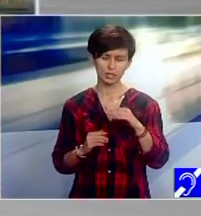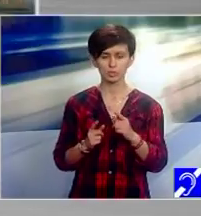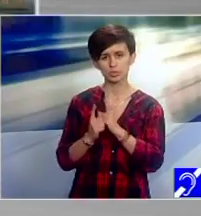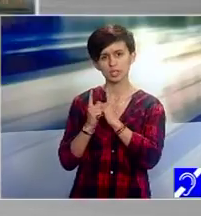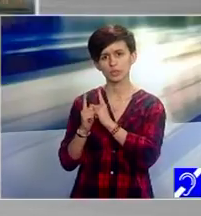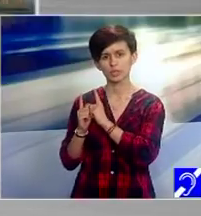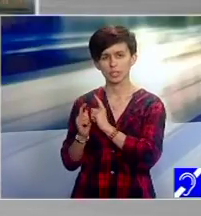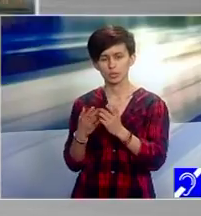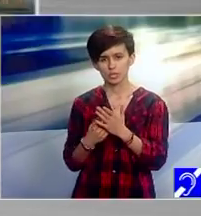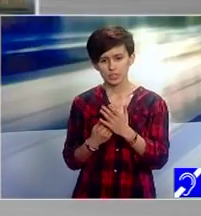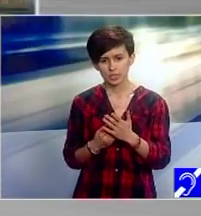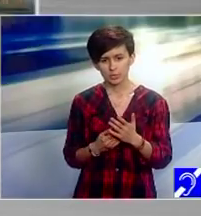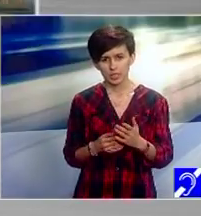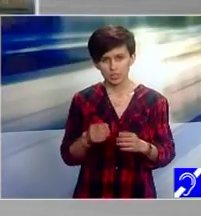pentru